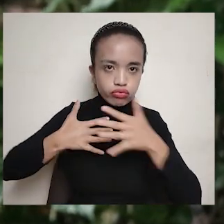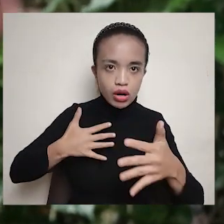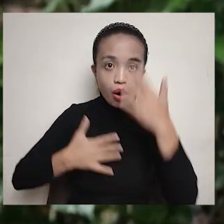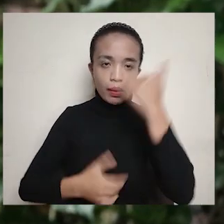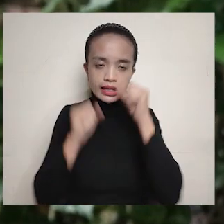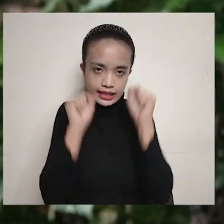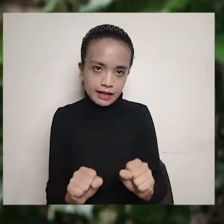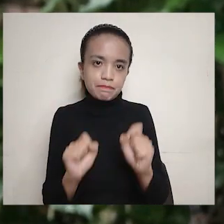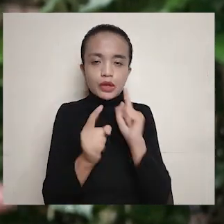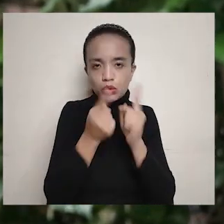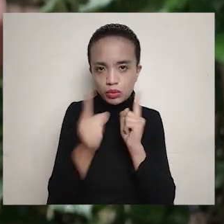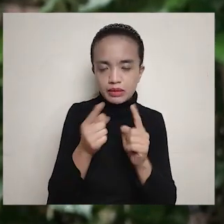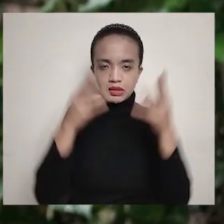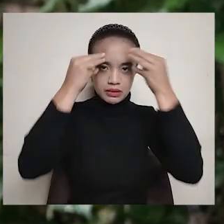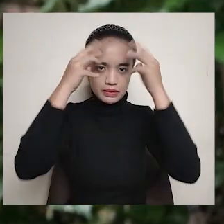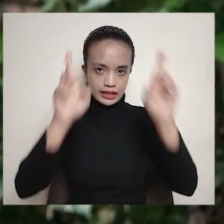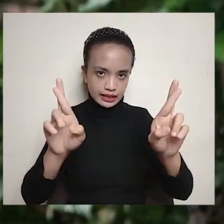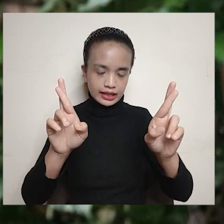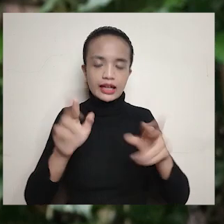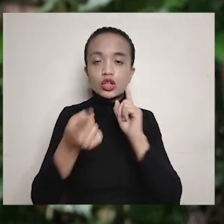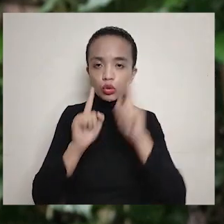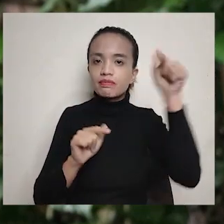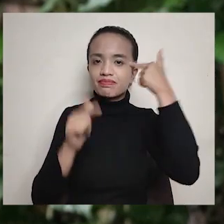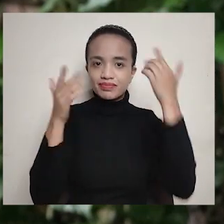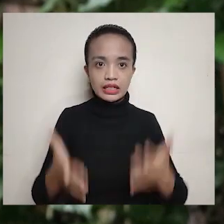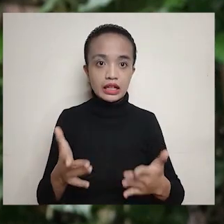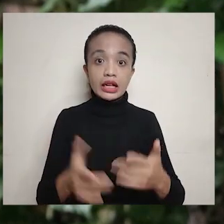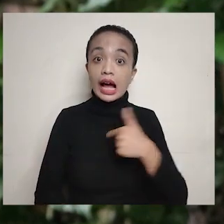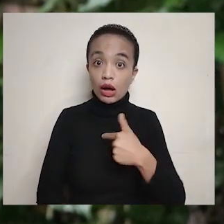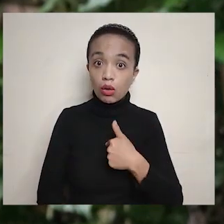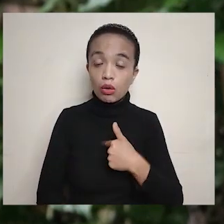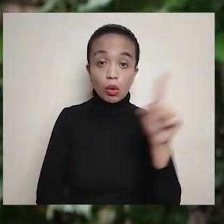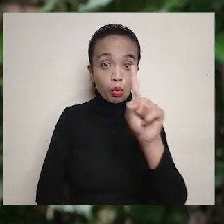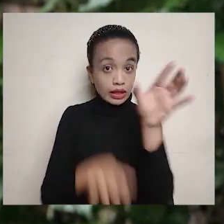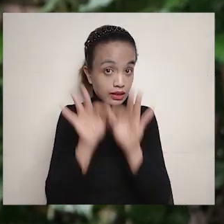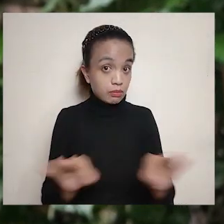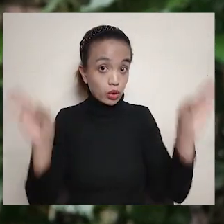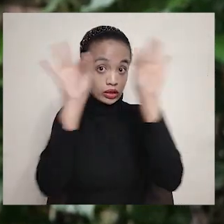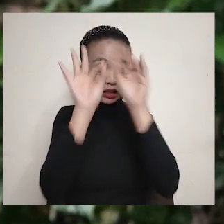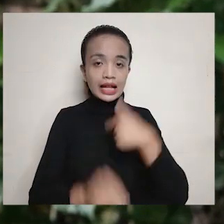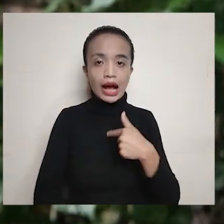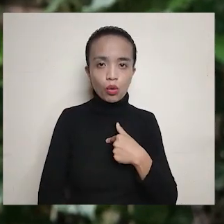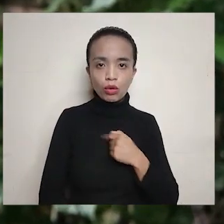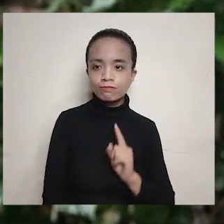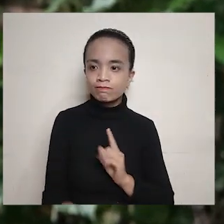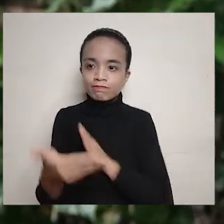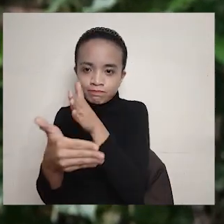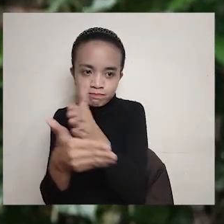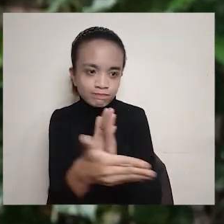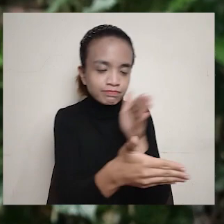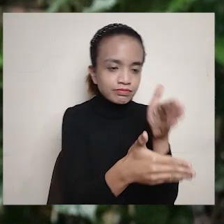Para lang makausap yung mayor, para lang makausap yung governor. So, importante sa akin yung inilalapit ko yung sarili ko sa kanila,